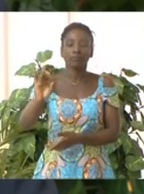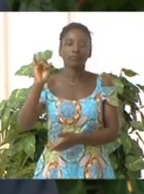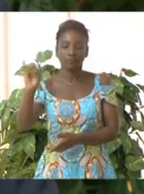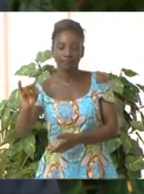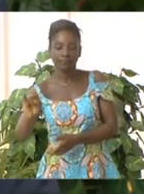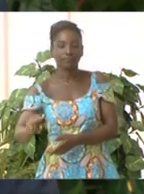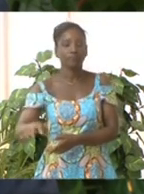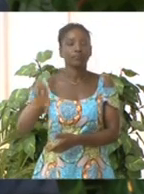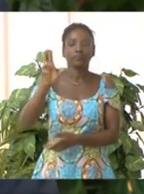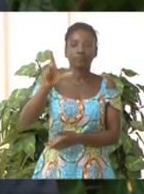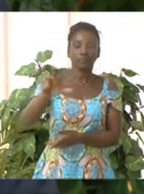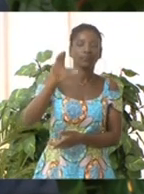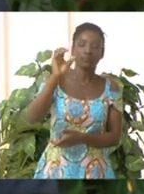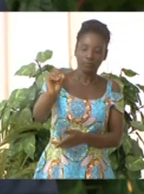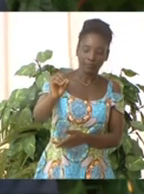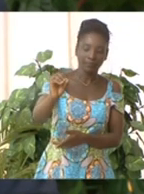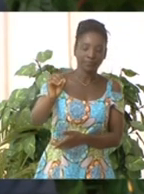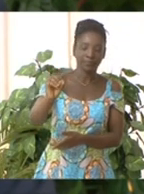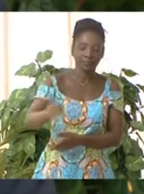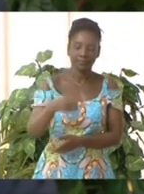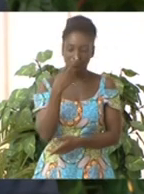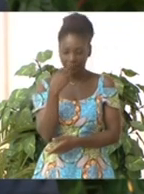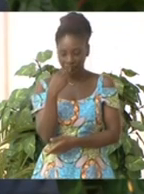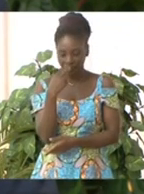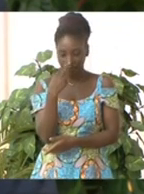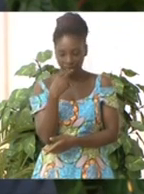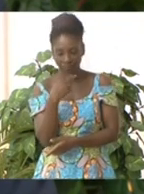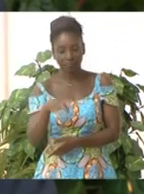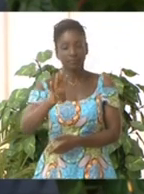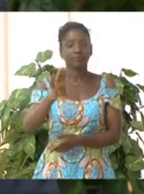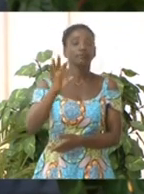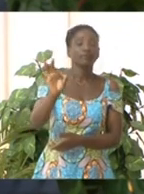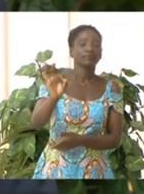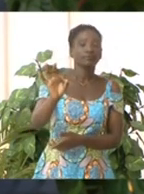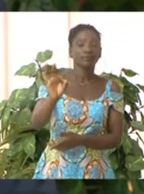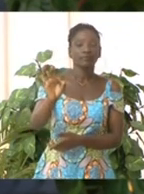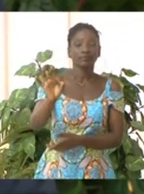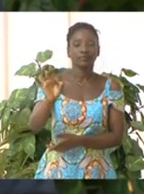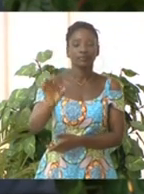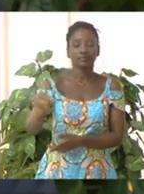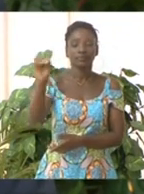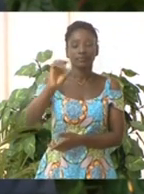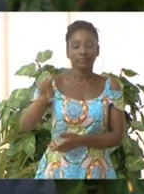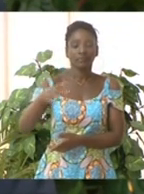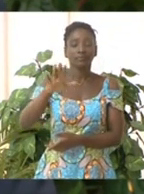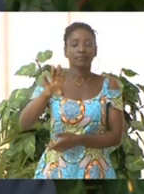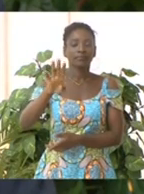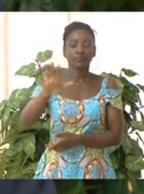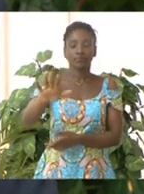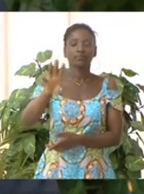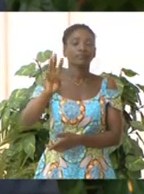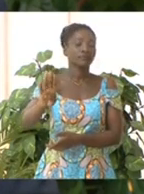0,33%. Bédié Conan Aimé Henri, 49, soit